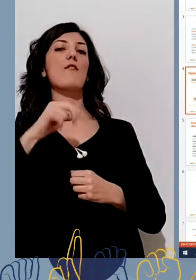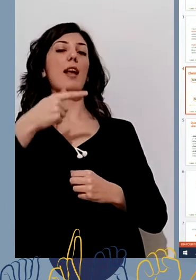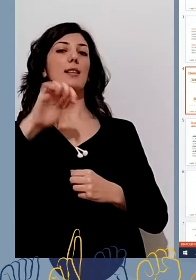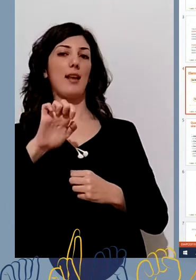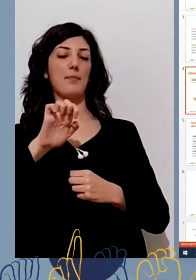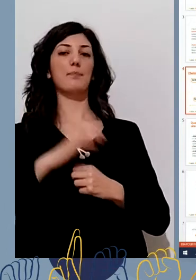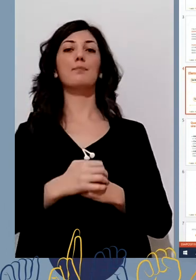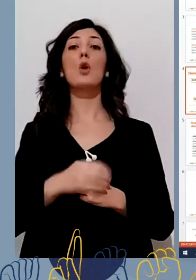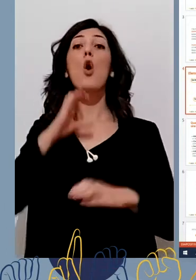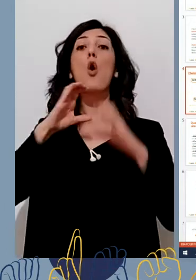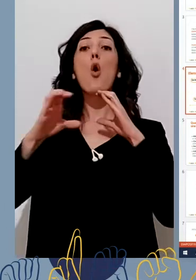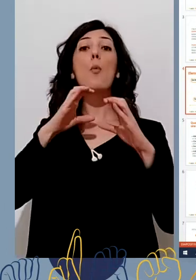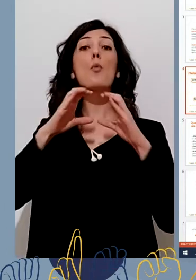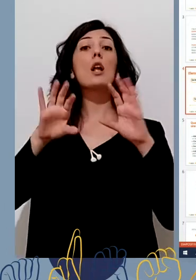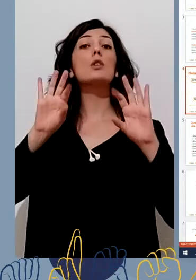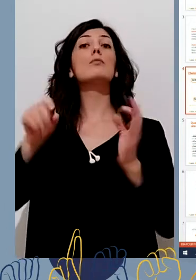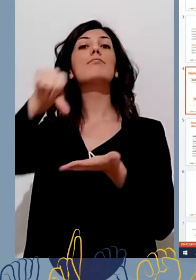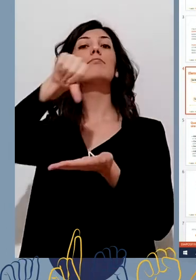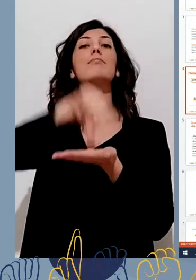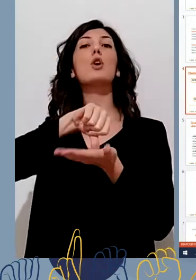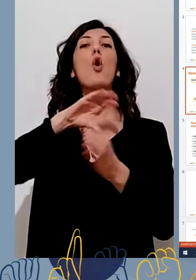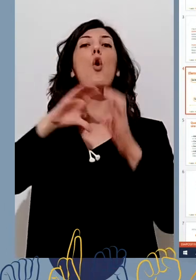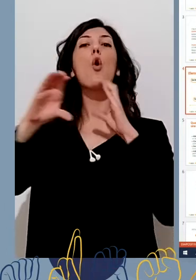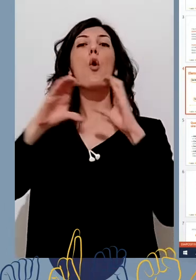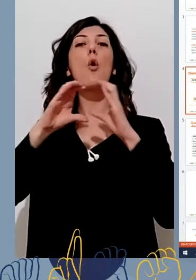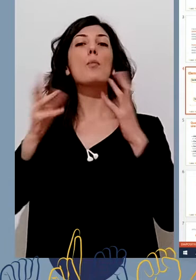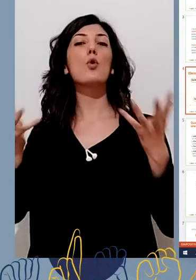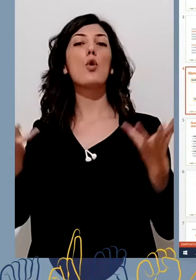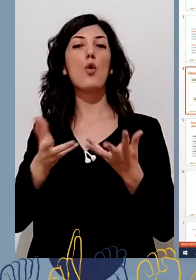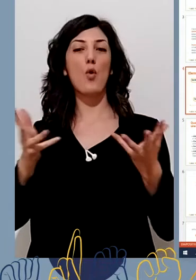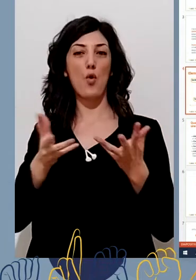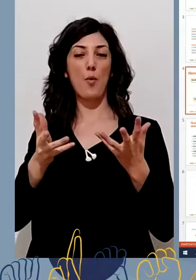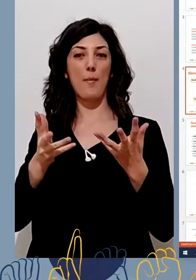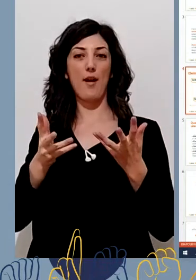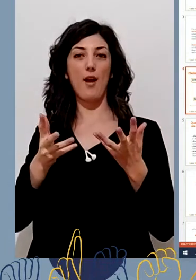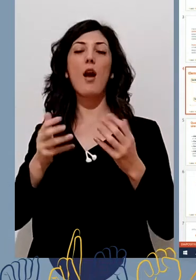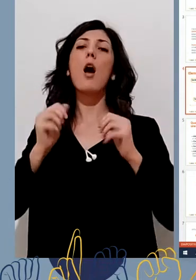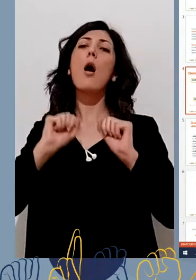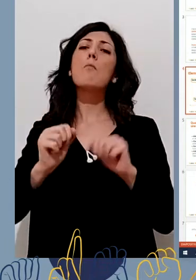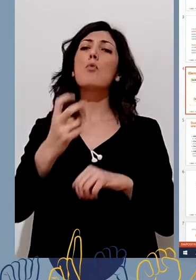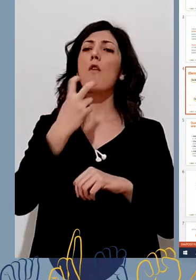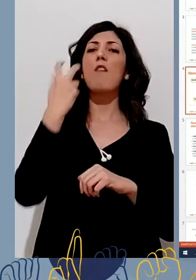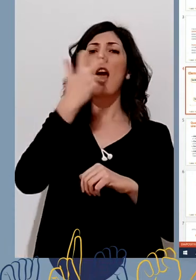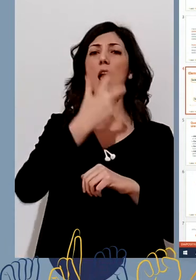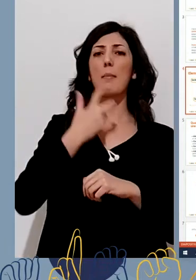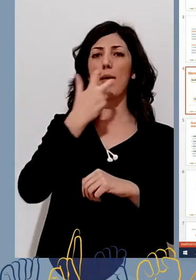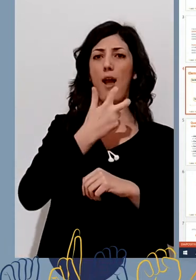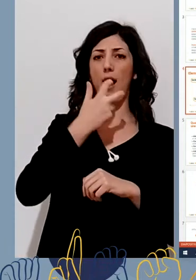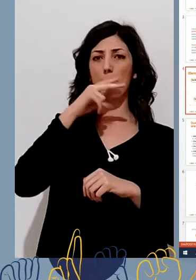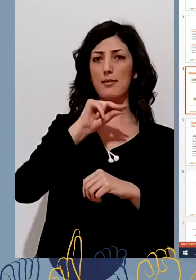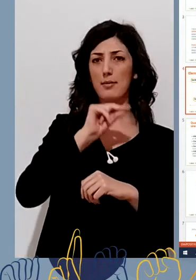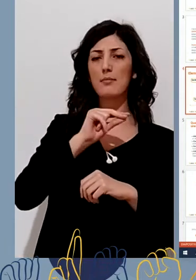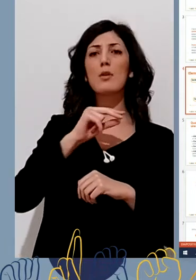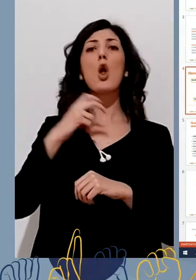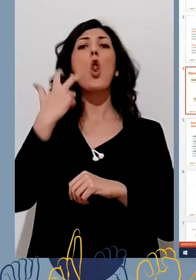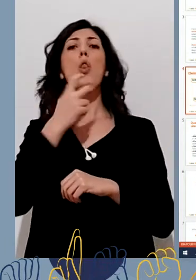cui avviene la comunicazione, che questa comunicazione può avvenire sia a livello verbale, sia a livello non verbale, che